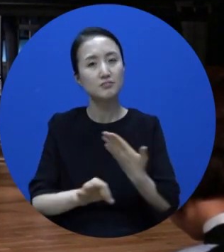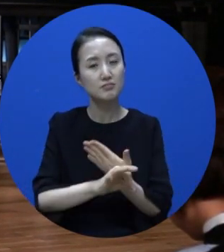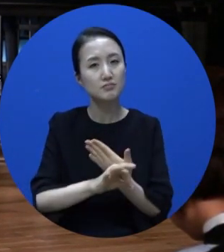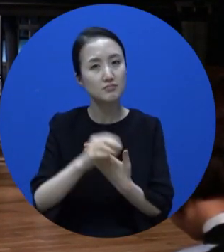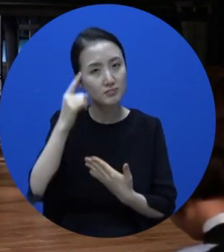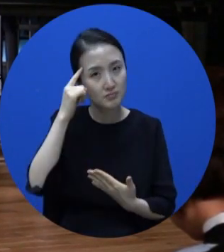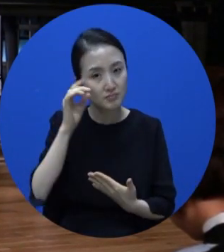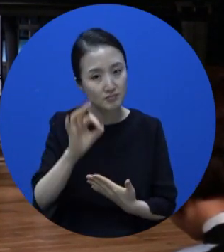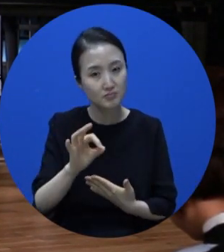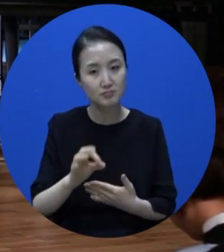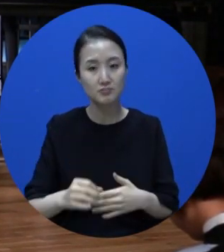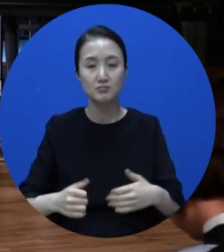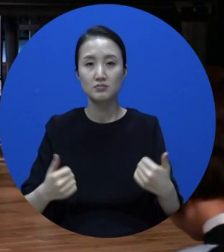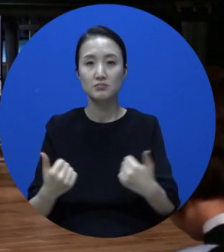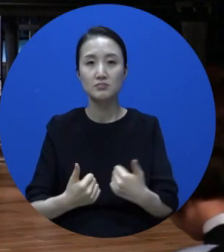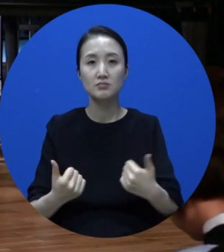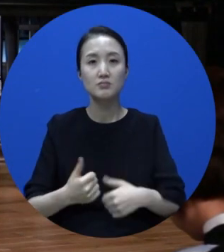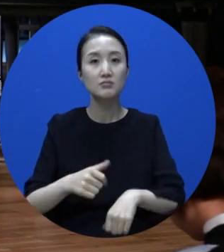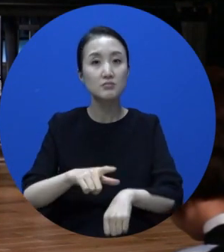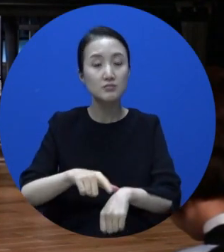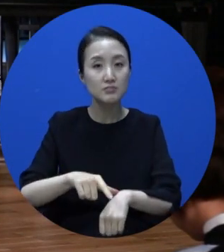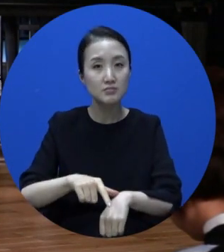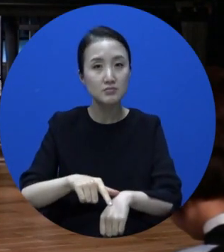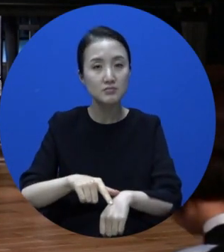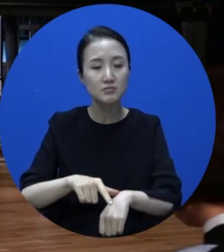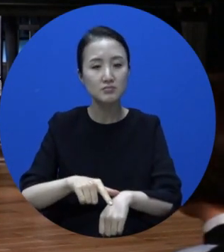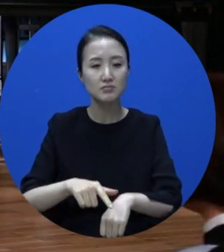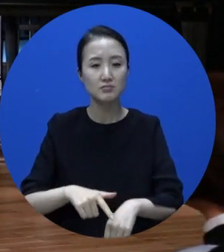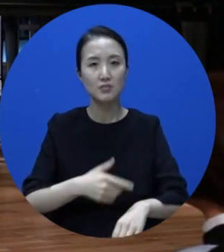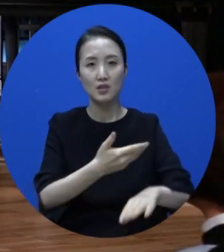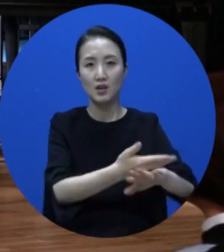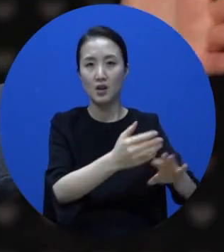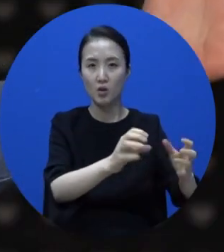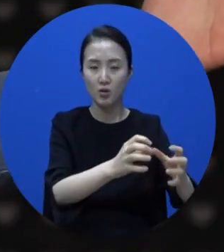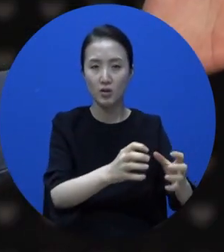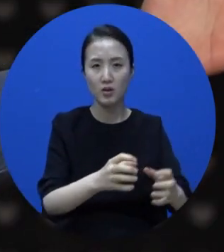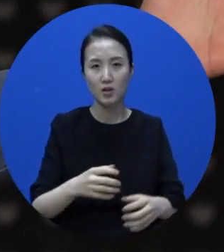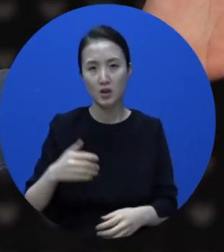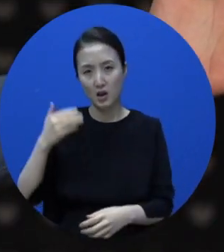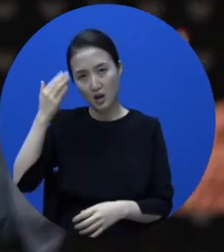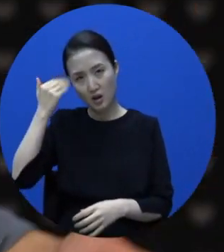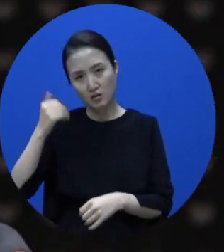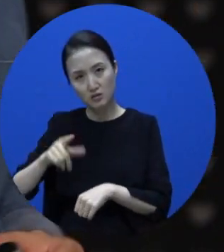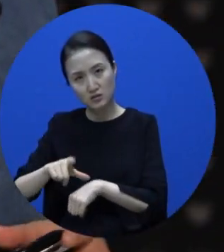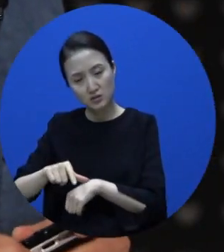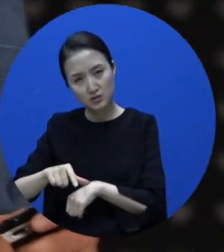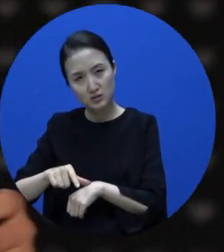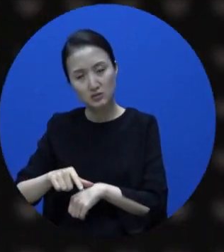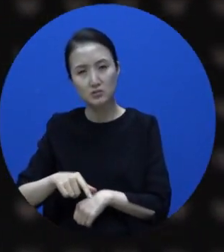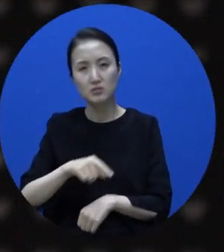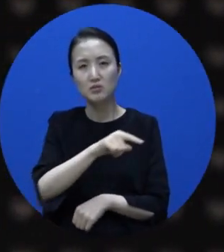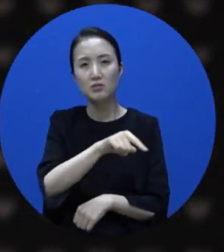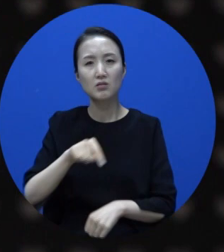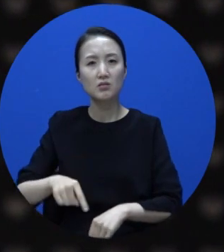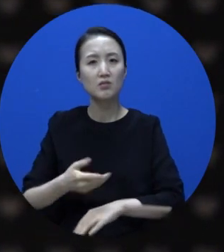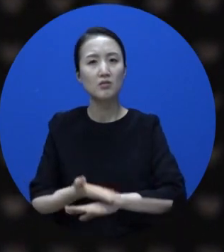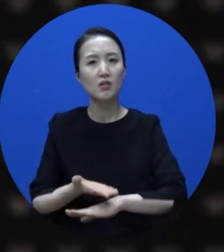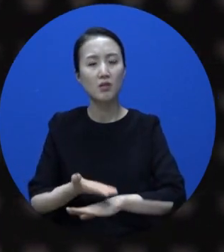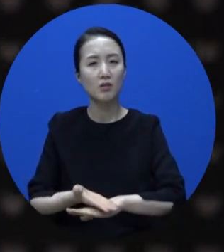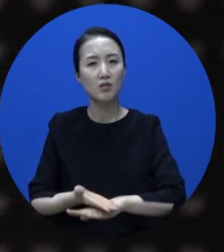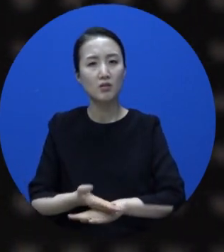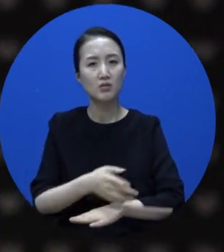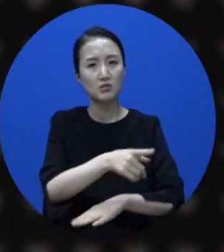줘 그러면 회의를 해외 발주처 라고 회의를 하는데 나인 투 식스 안 의 회의를 할 수 있읍니까 없읍니까